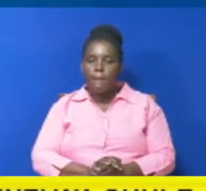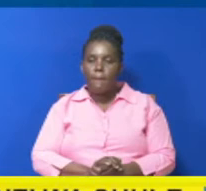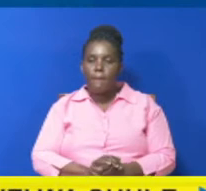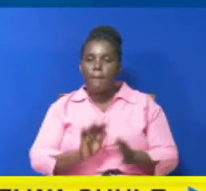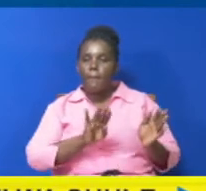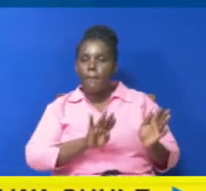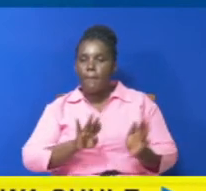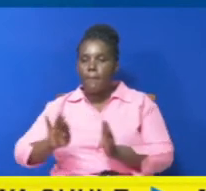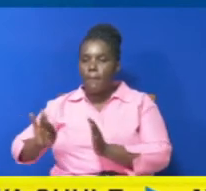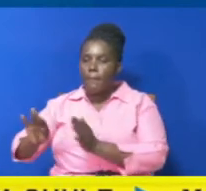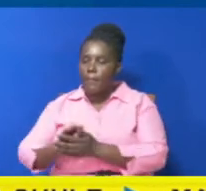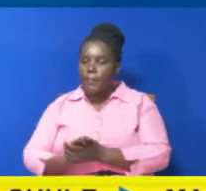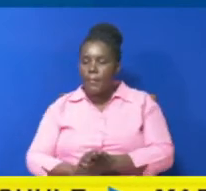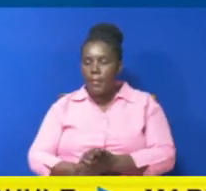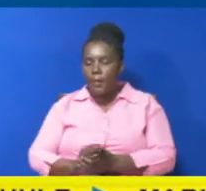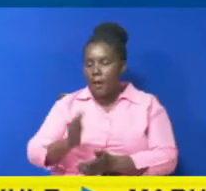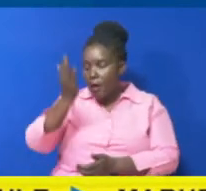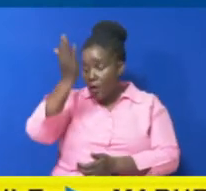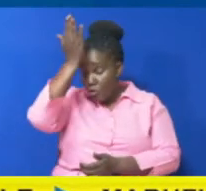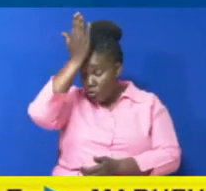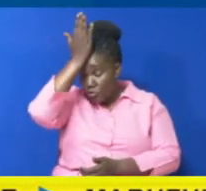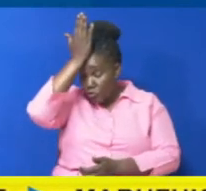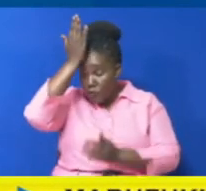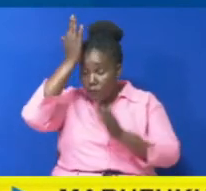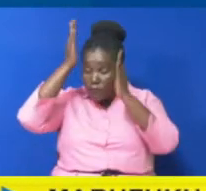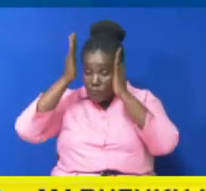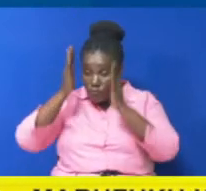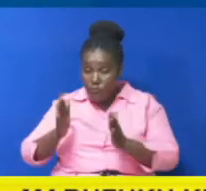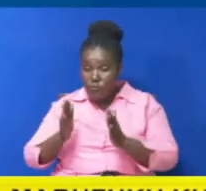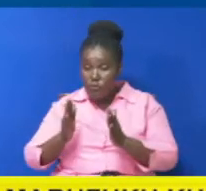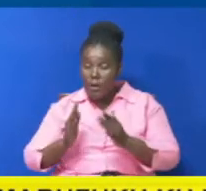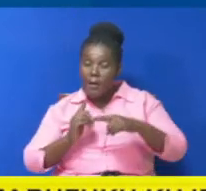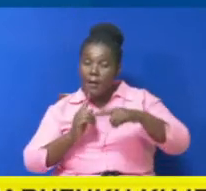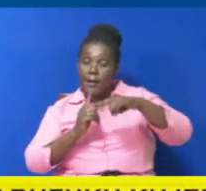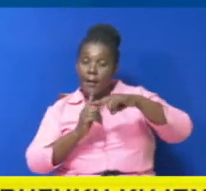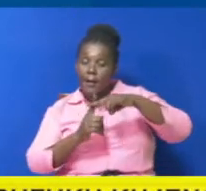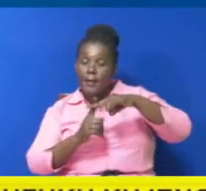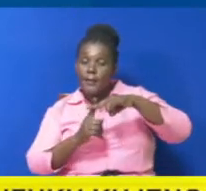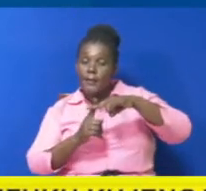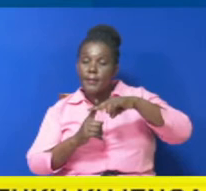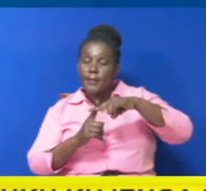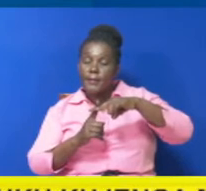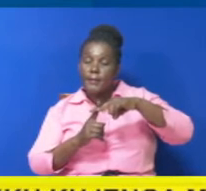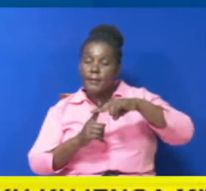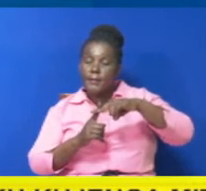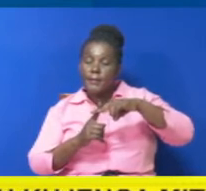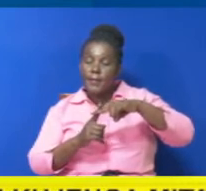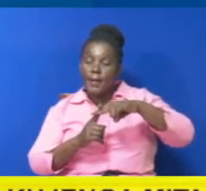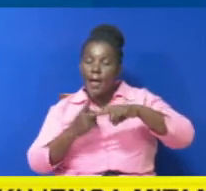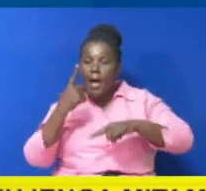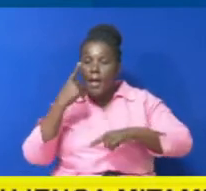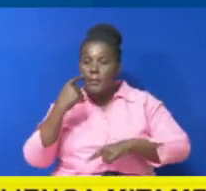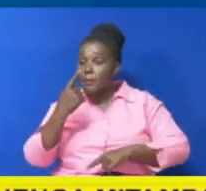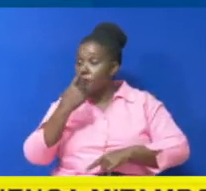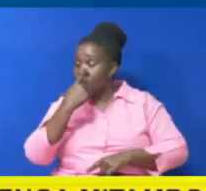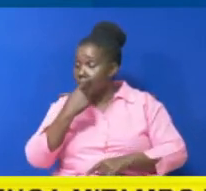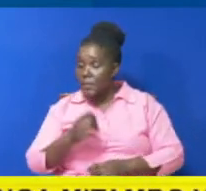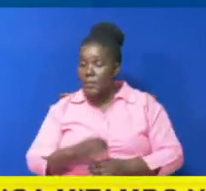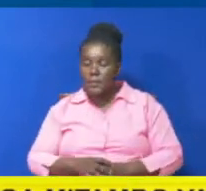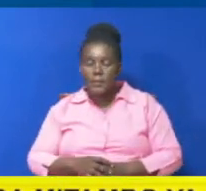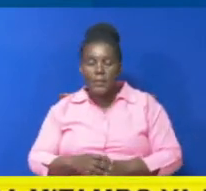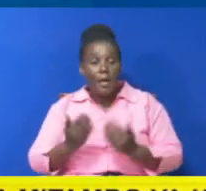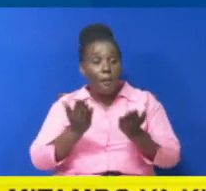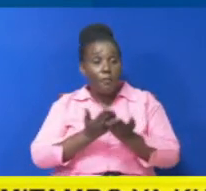Askofu mkuu wa kanisa la Pentecostal Assemblies of God nchini Dr. Daniel Awet amewahimiza Watanzania kujitokeza